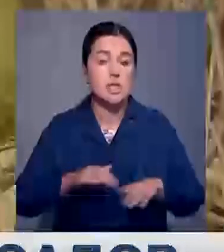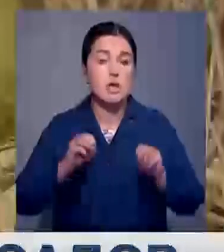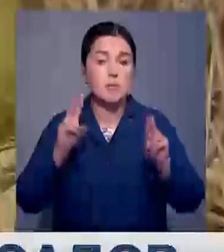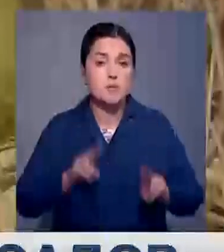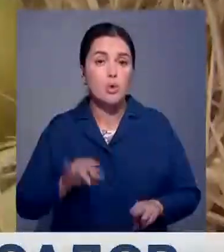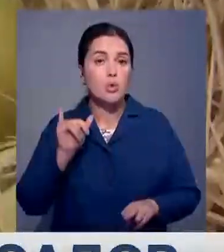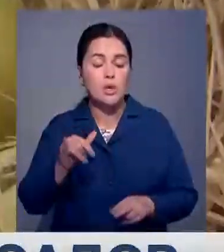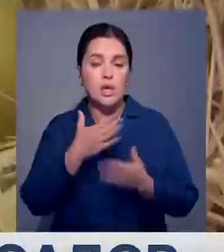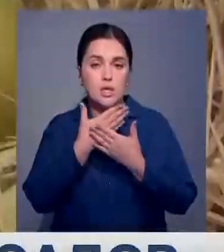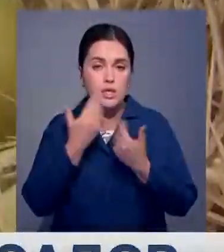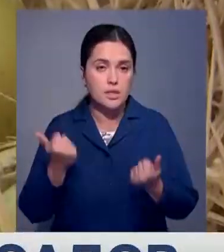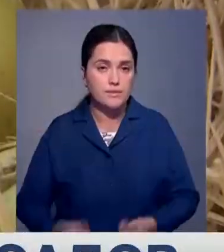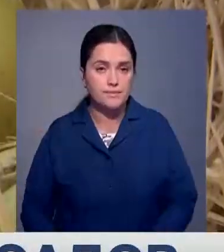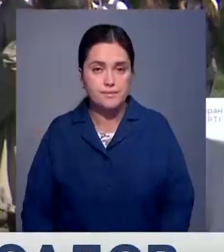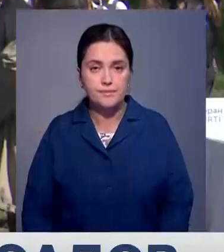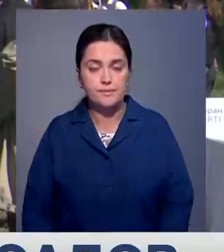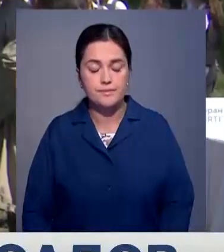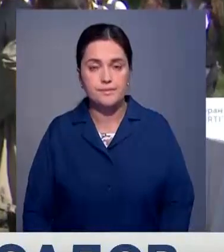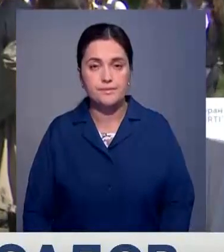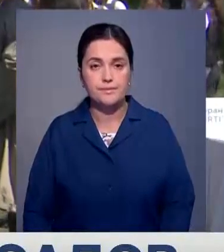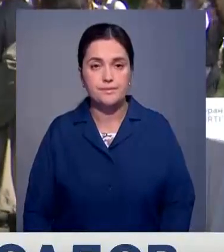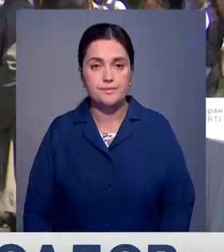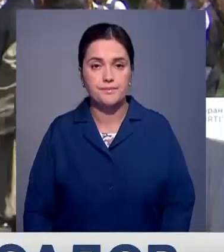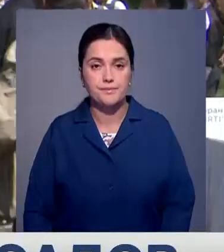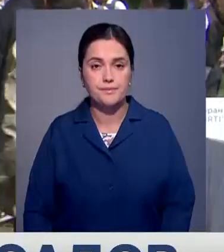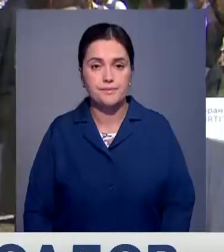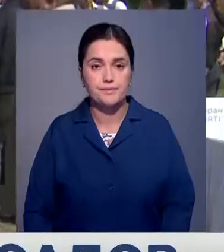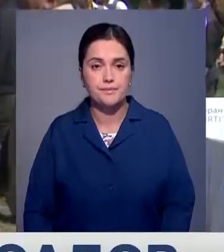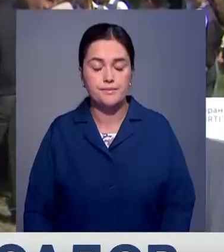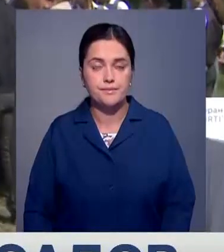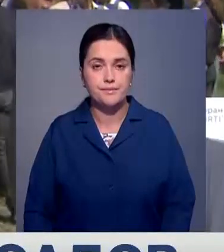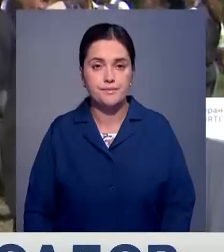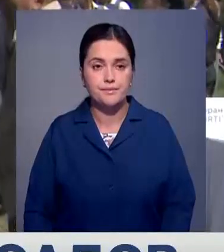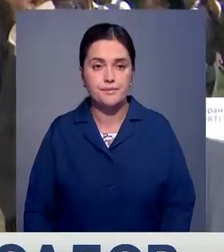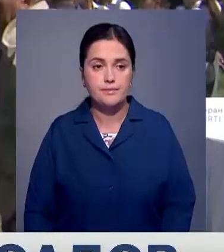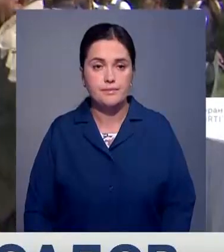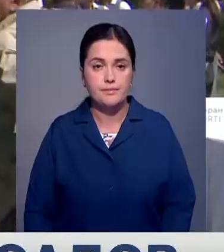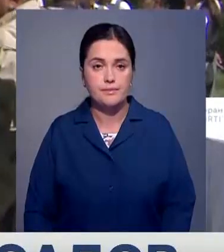специалистов у них нет. Александра Салмина, Эдуард Кон, Алматинская область, Хабар 24.